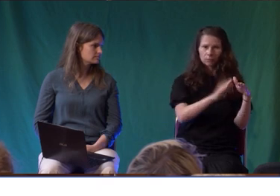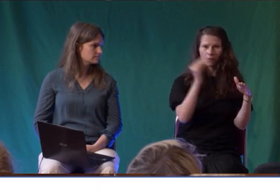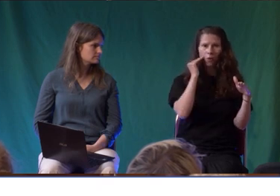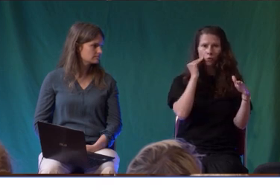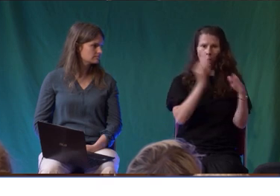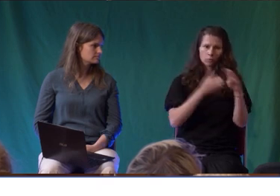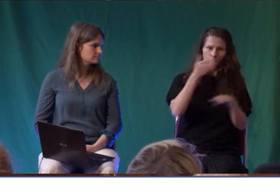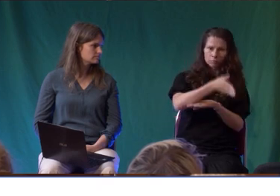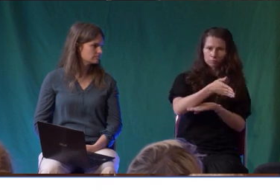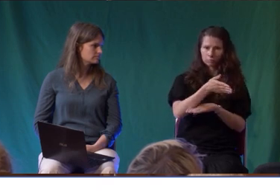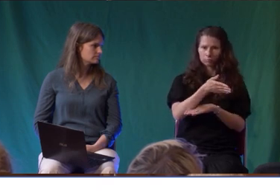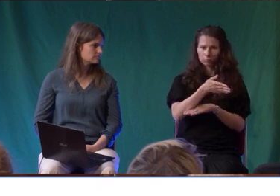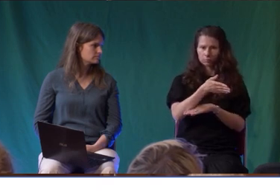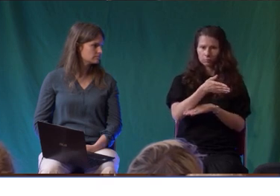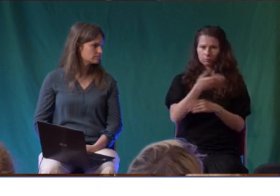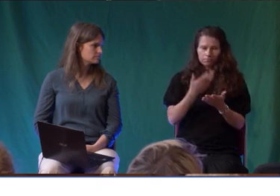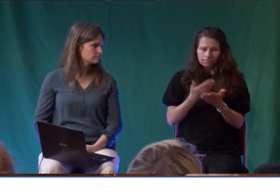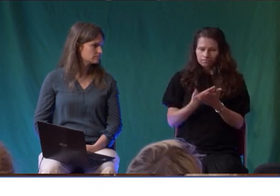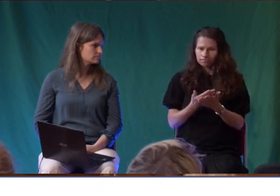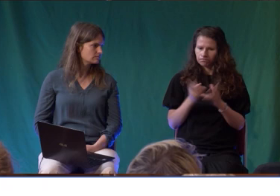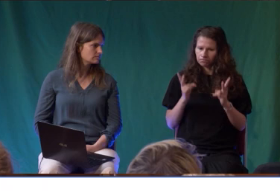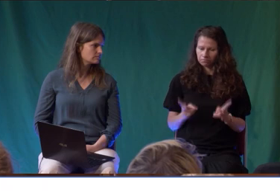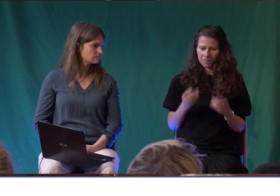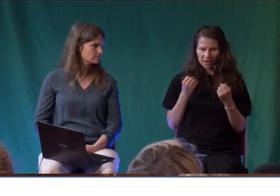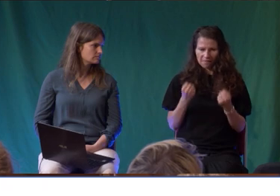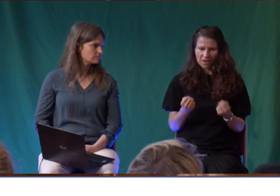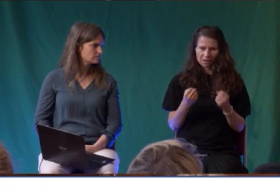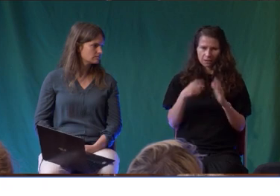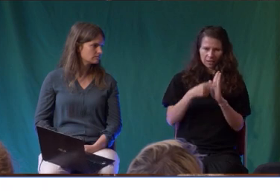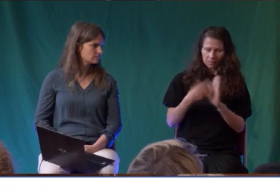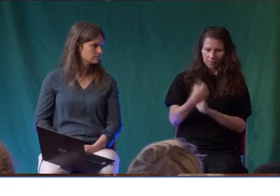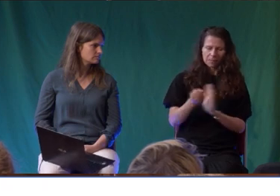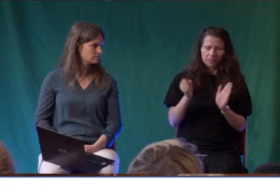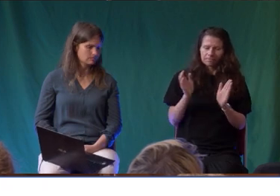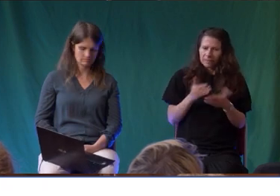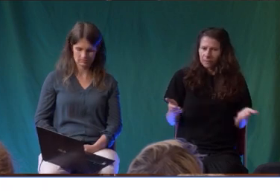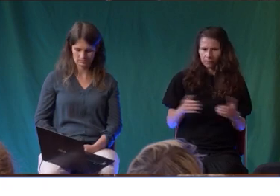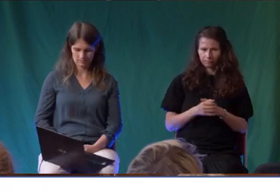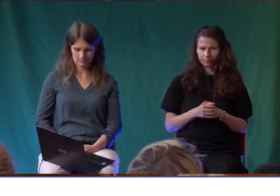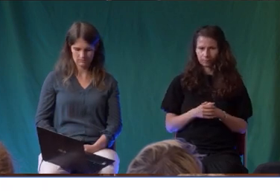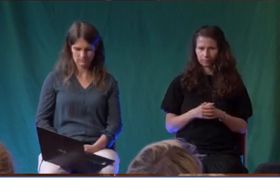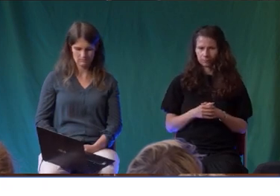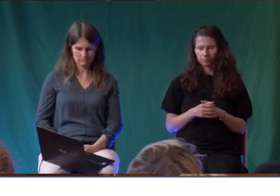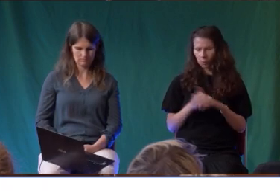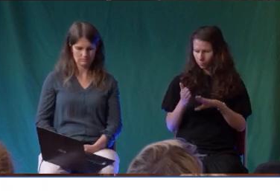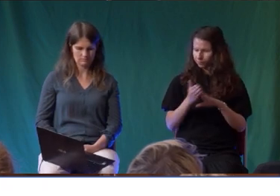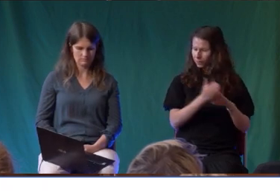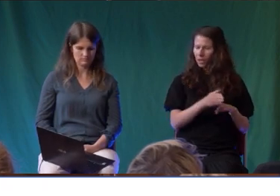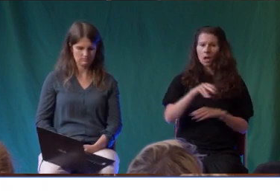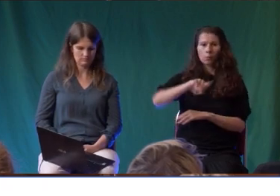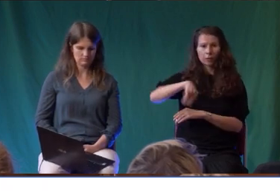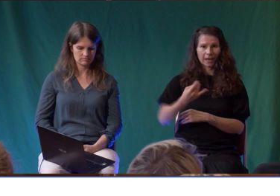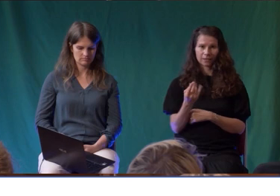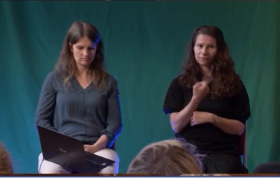ein Problem so jetzt zu dem was wir im Projekt gemacht haben wir haben zuerst